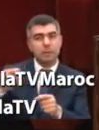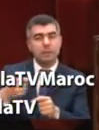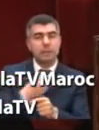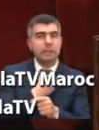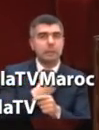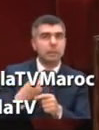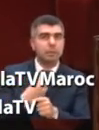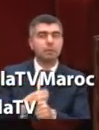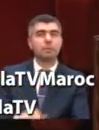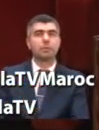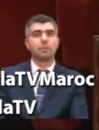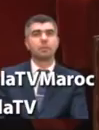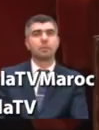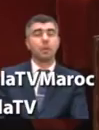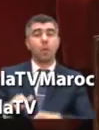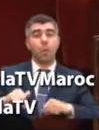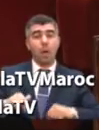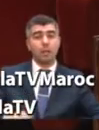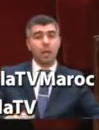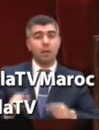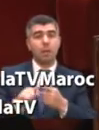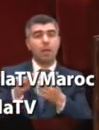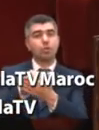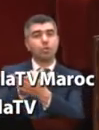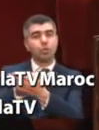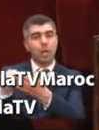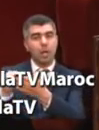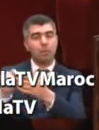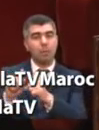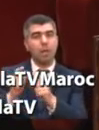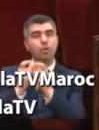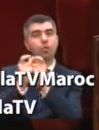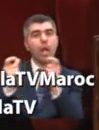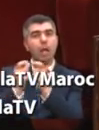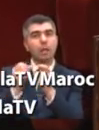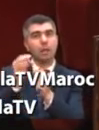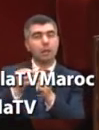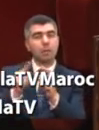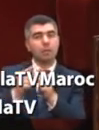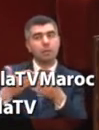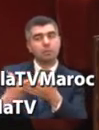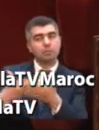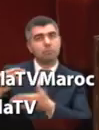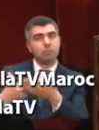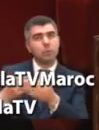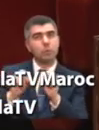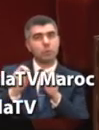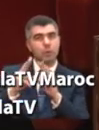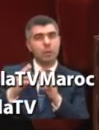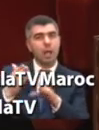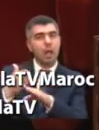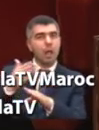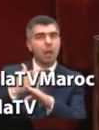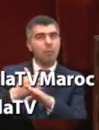ولكن دركنا ذلك، قامت الوزارة باقتناء كمية من الأنسولين من طرف شركة وطنية أخرى عن طريق طلب عروض كان معدا مسبقا،